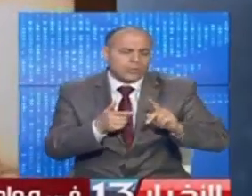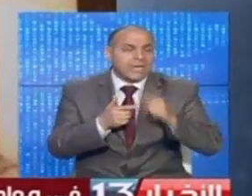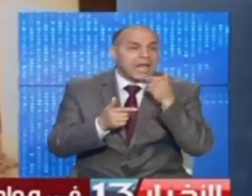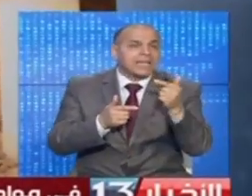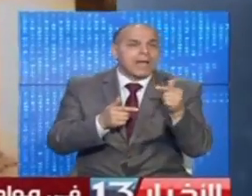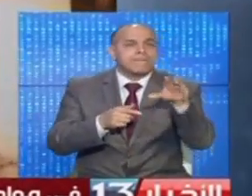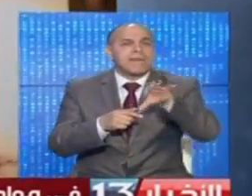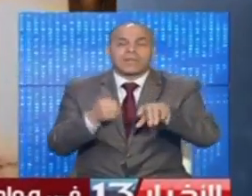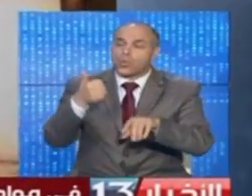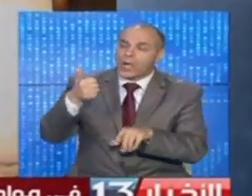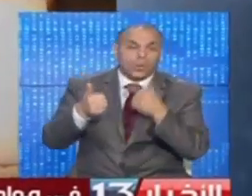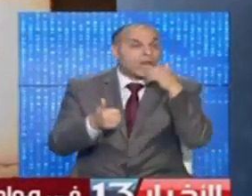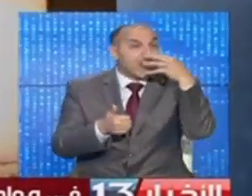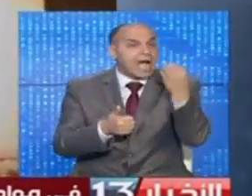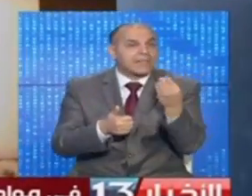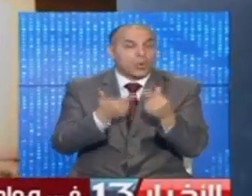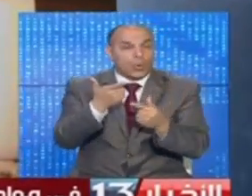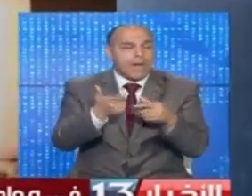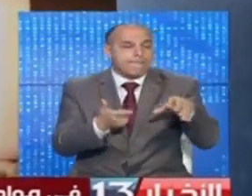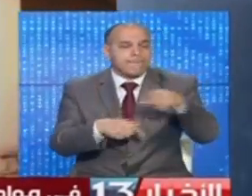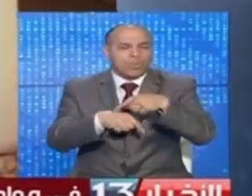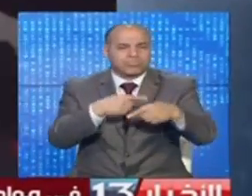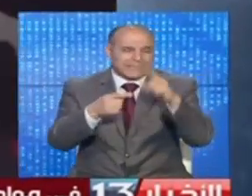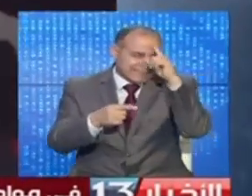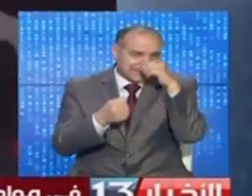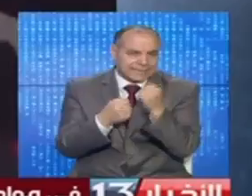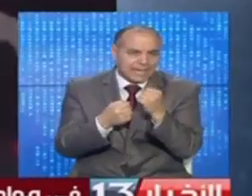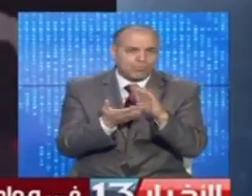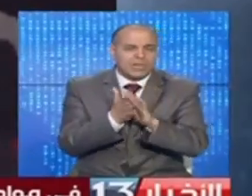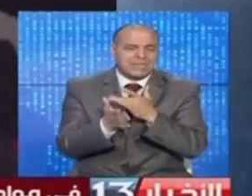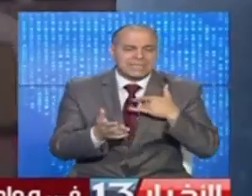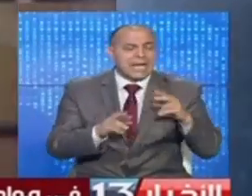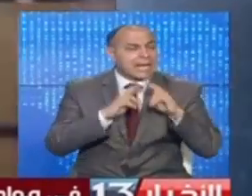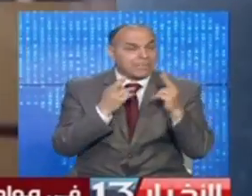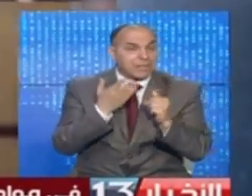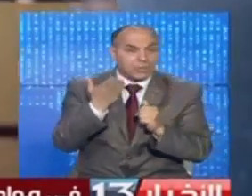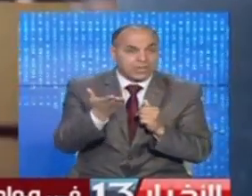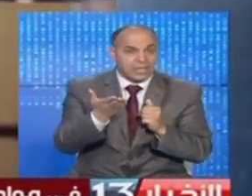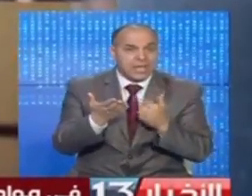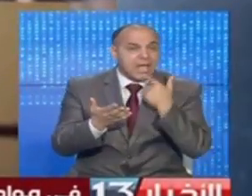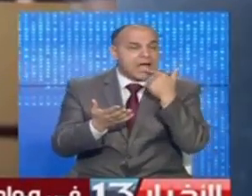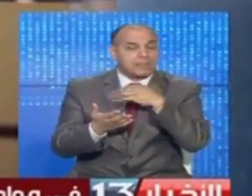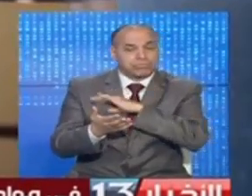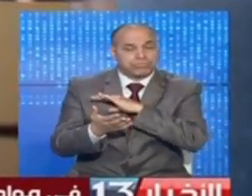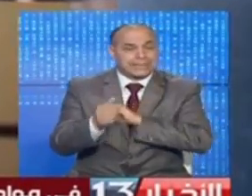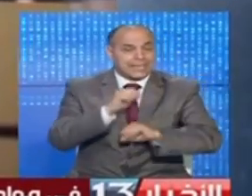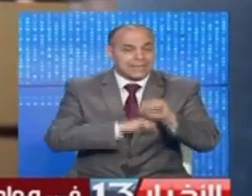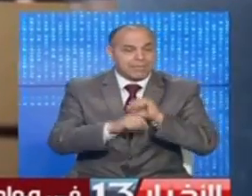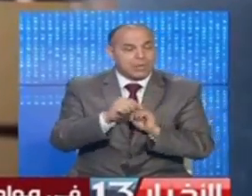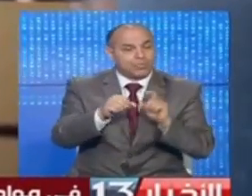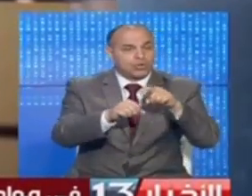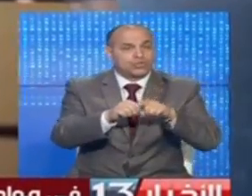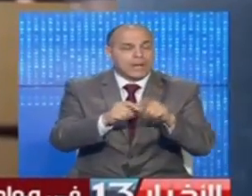في مكان واحد يأتي في أشد مراحل حرجا لمنظمة الصحة العالمية التي أشرفت على تنظيمه